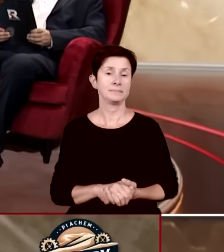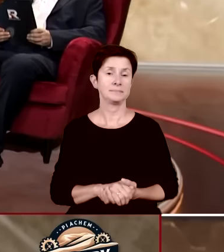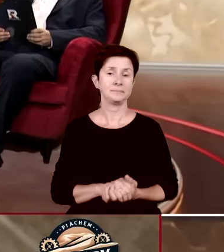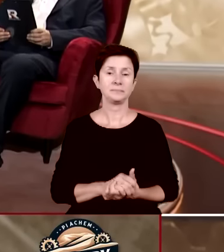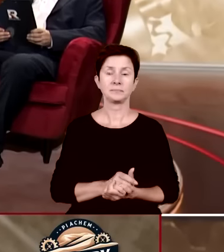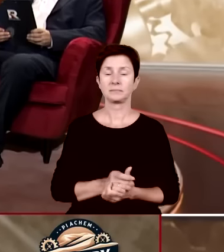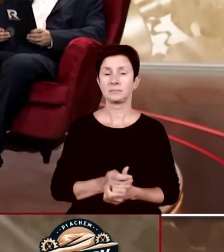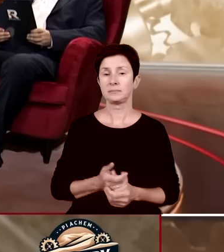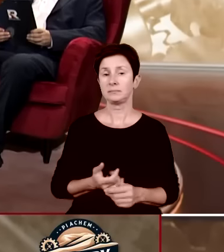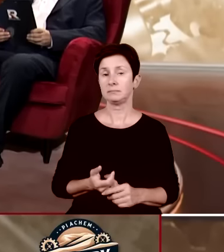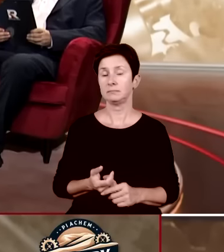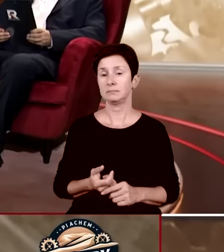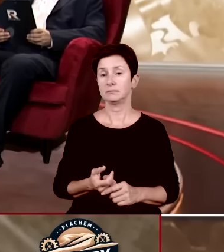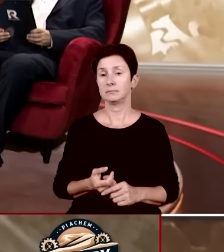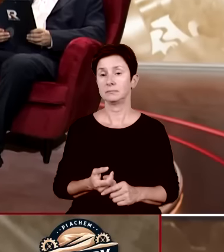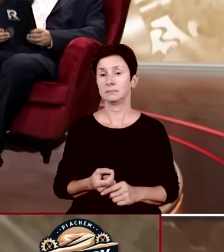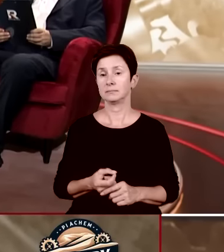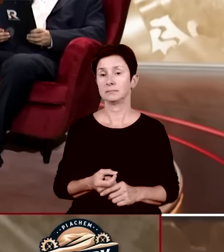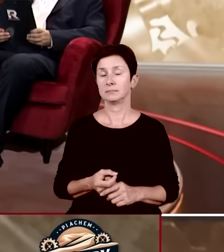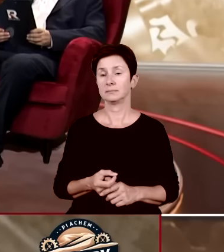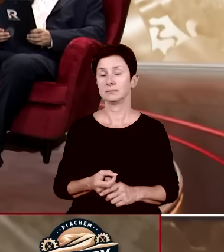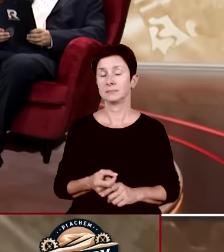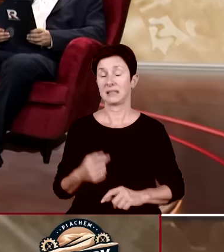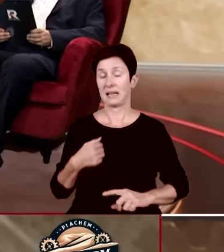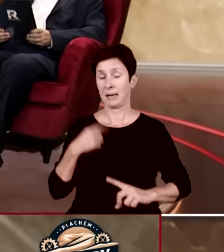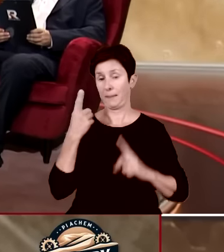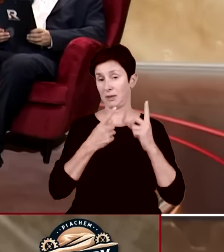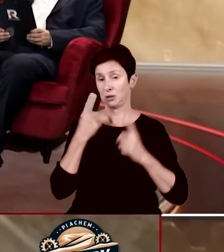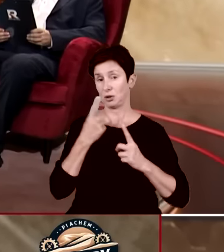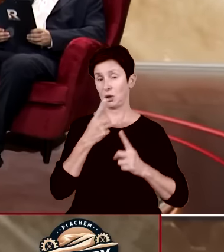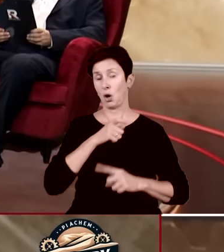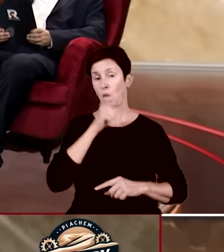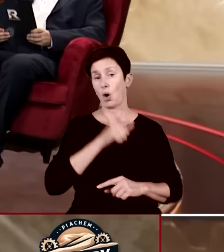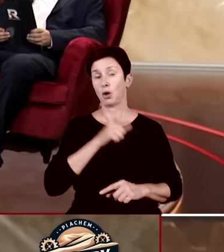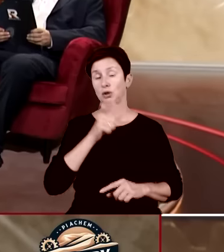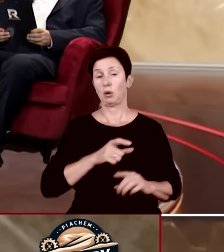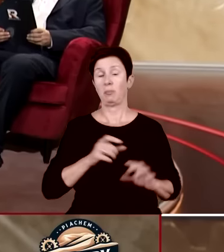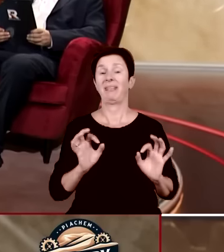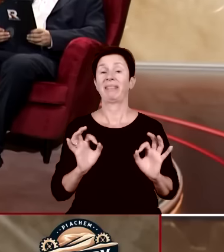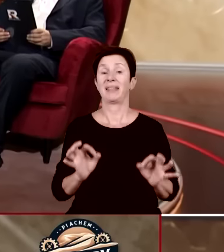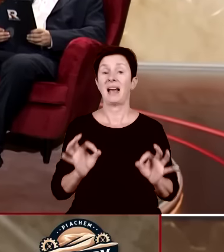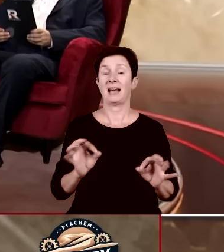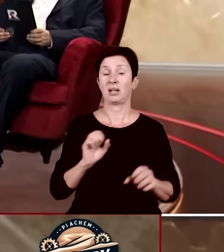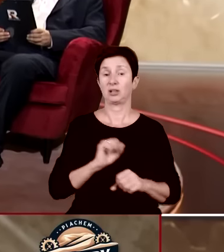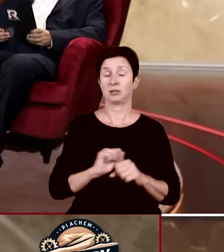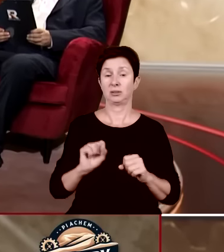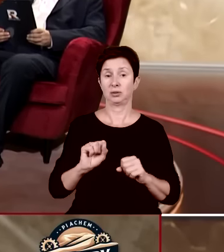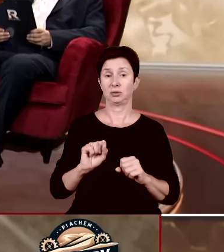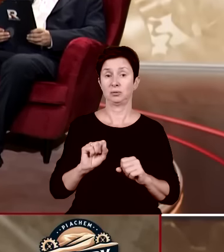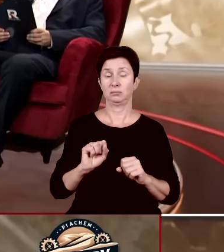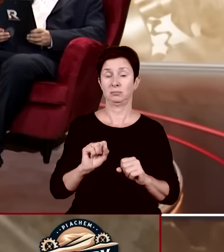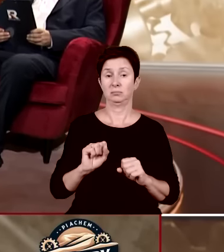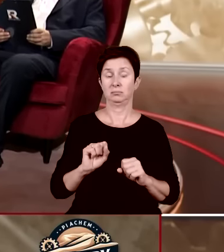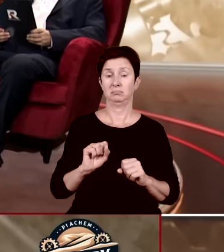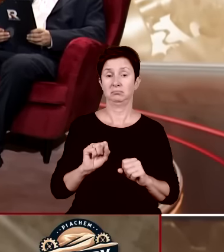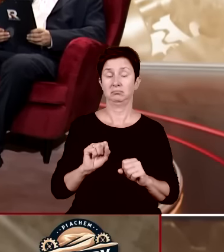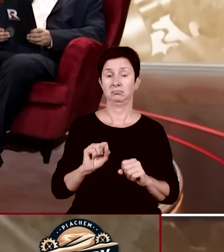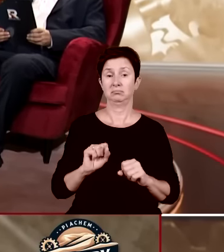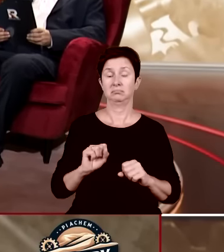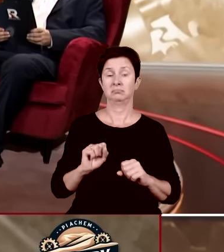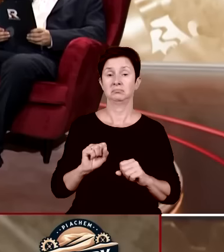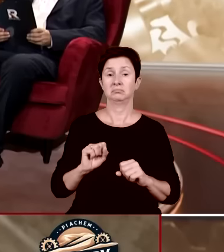No tutaj myślę, że osoby, które są obecnie tymi podwładnymi pana Tuska, mogły się mocno